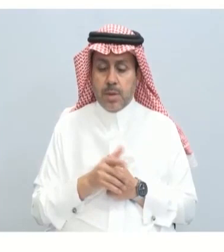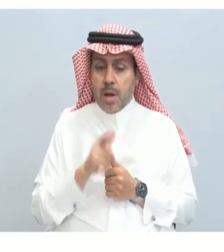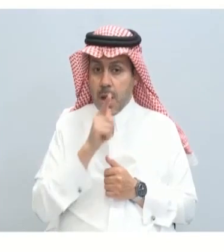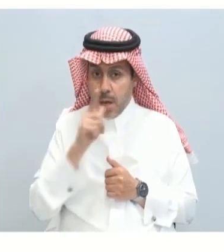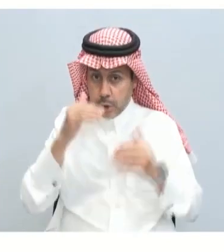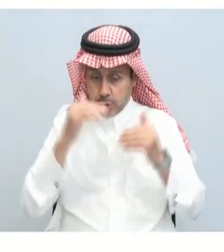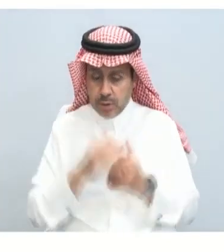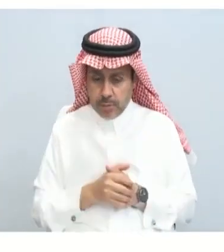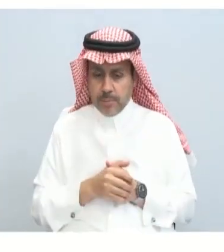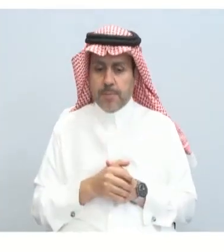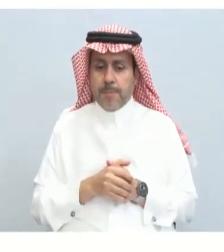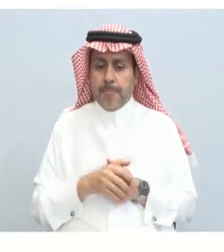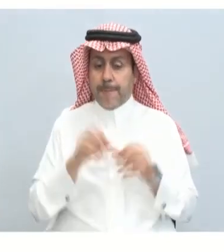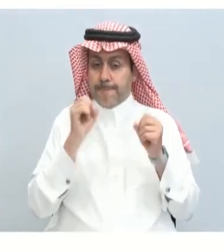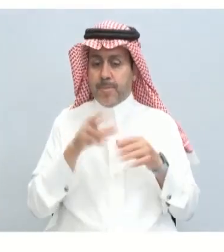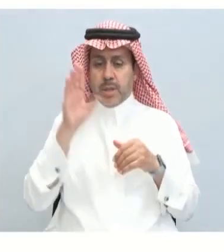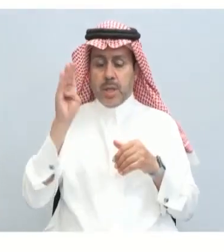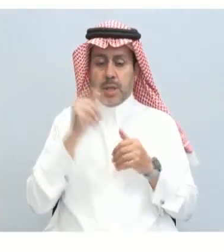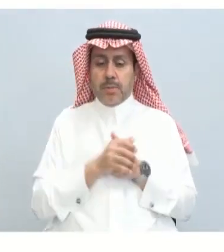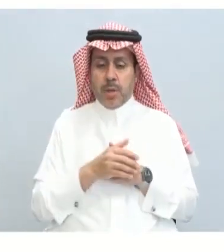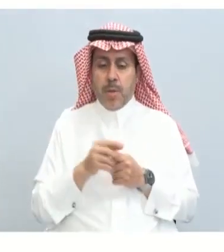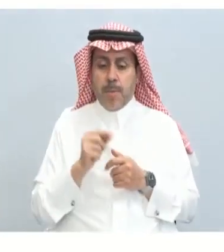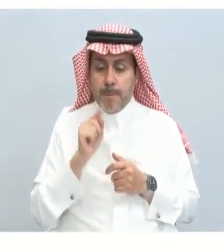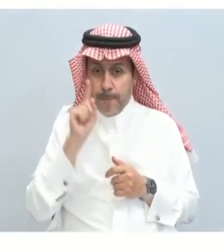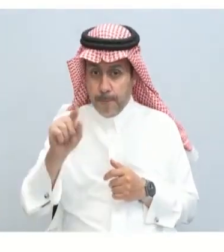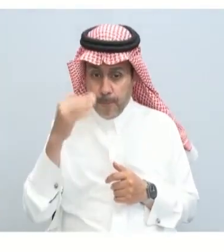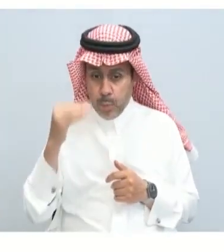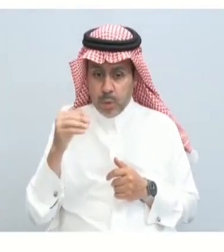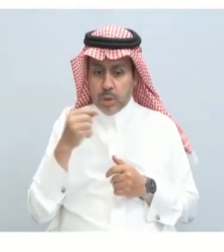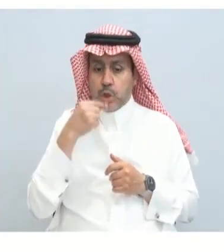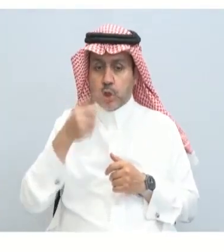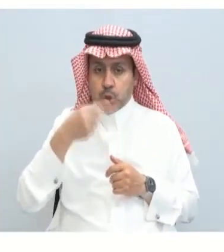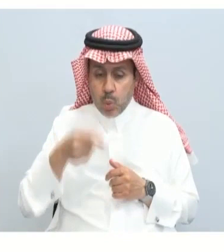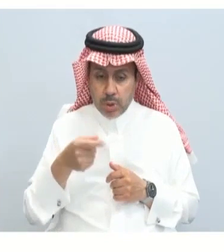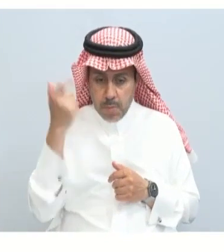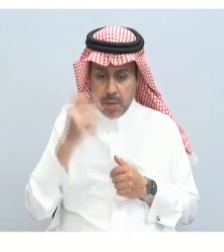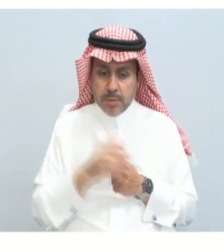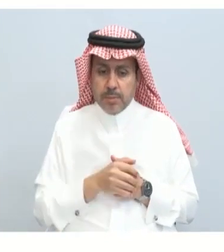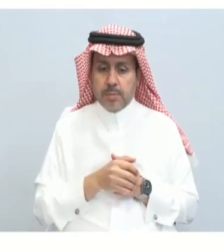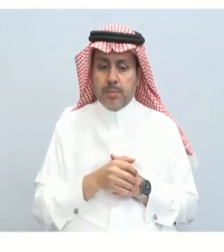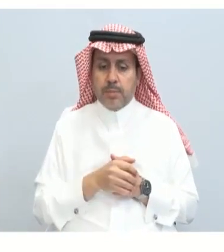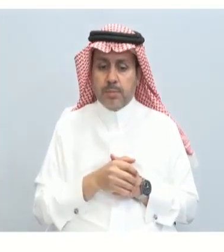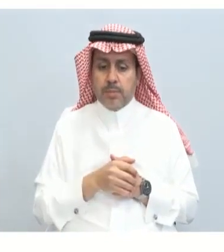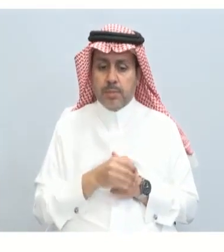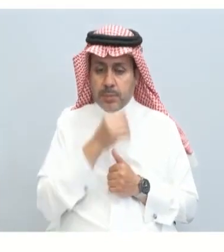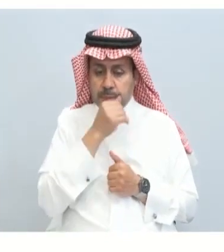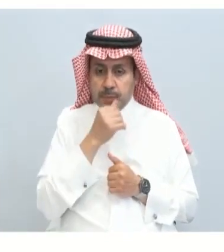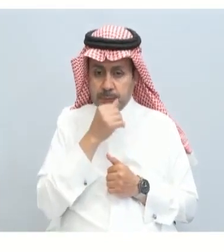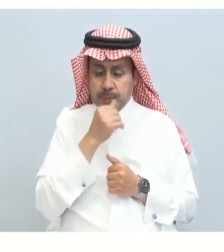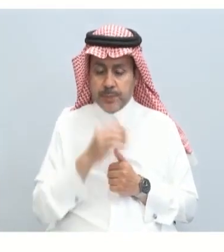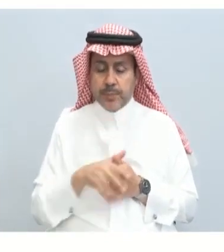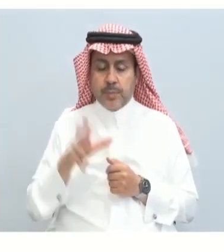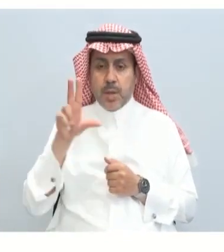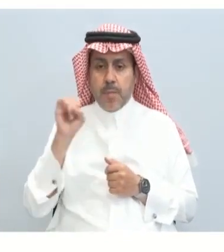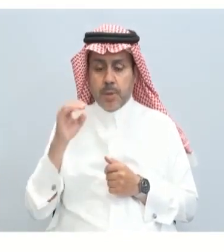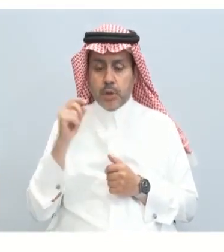الشاعر في مدح كريم بح صوت المال مما منك يشكو ويصيح وقال المتنبي في سيف الدوله المجد